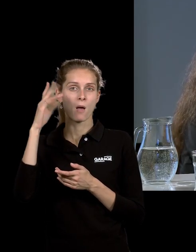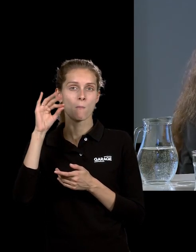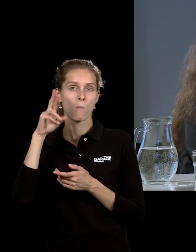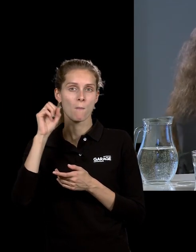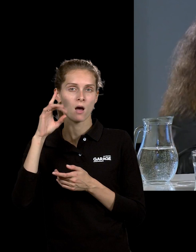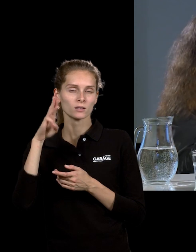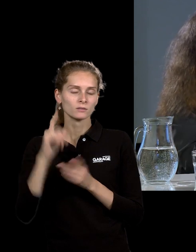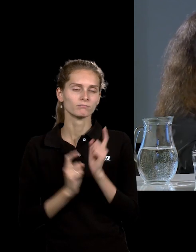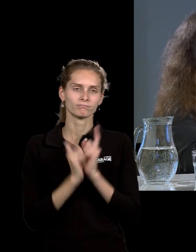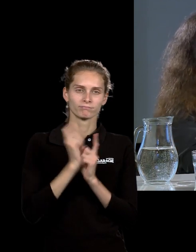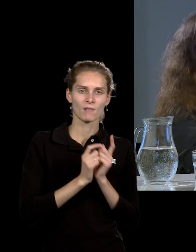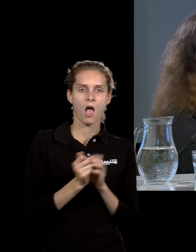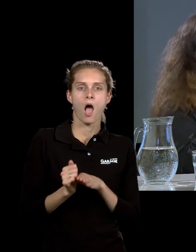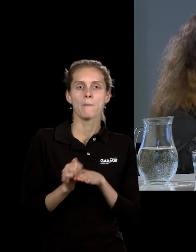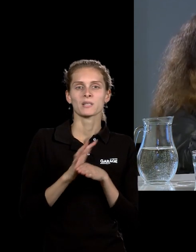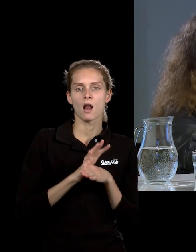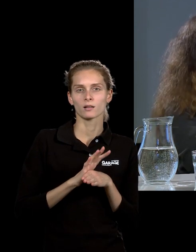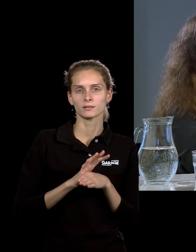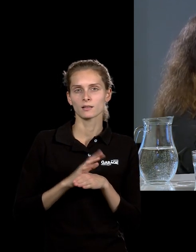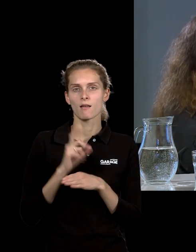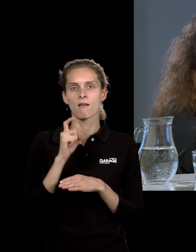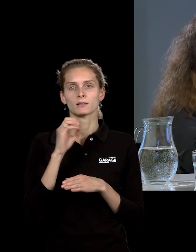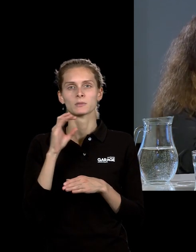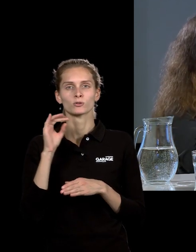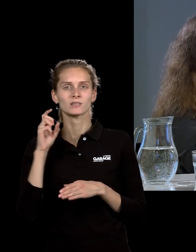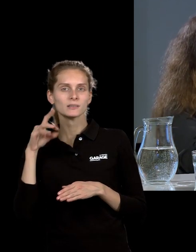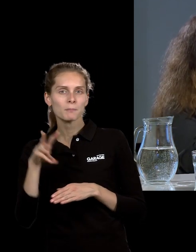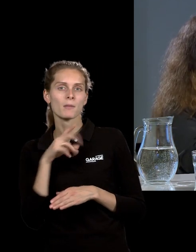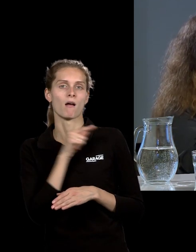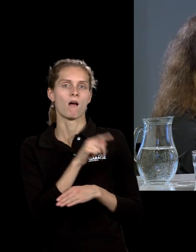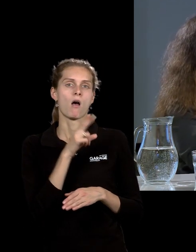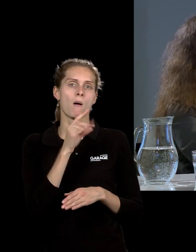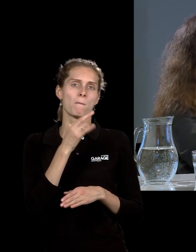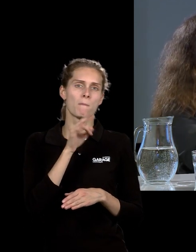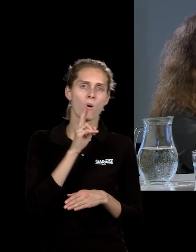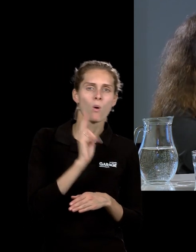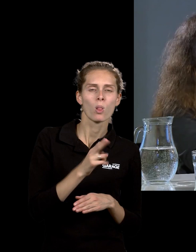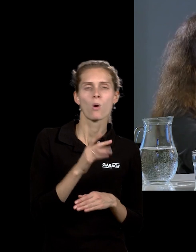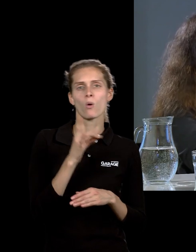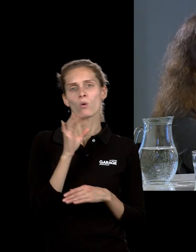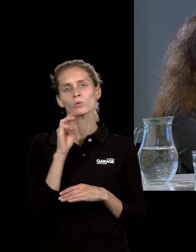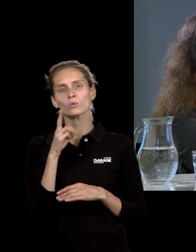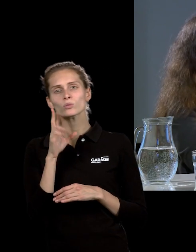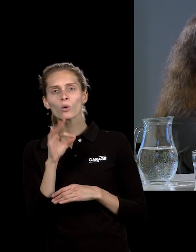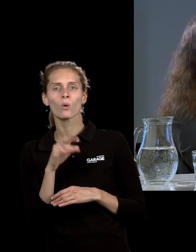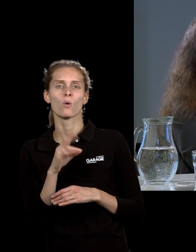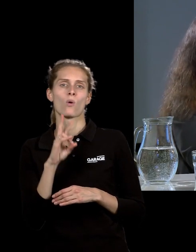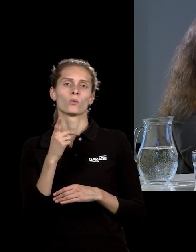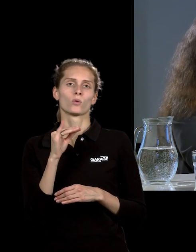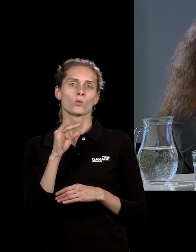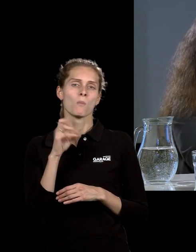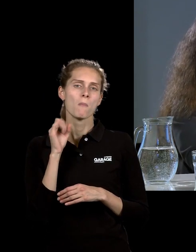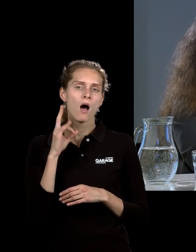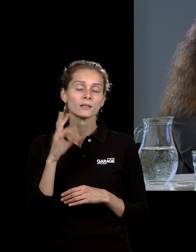абстрактного экспрессионизма. Абстрактный экспрессионизм, вы помните, там Марк Ротко, Поллок, Барнетт Ньюман. То искусство, которое в